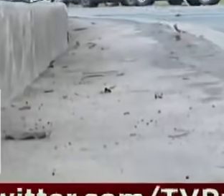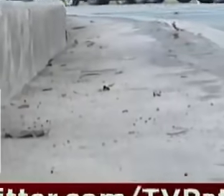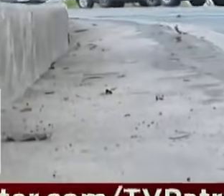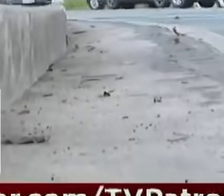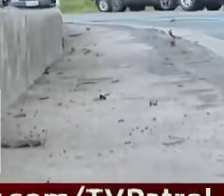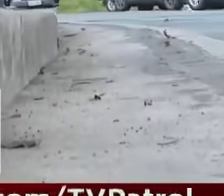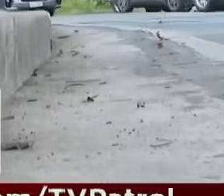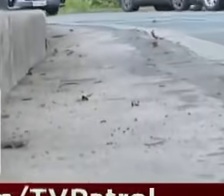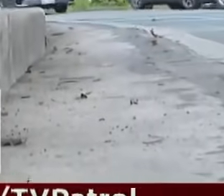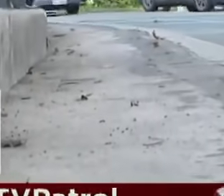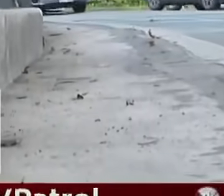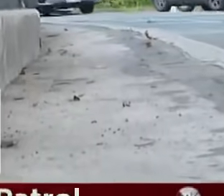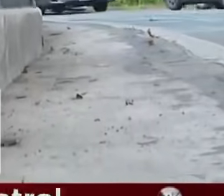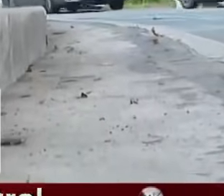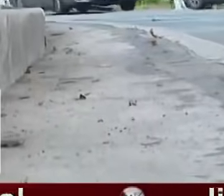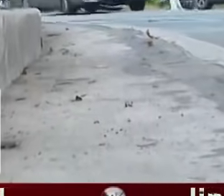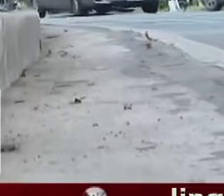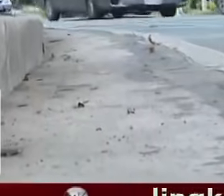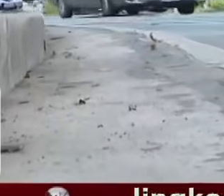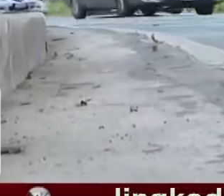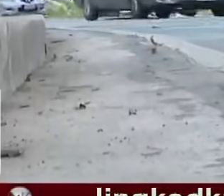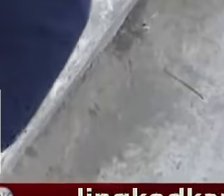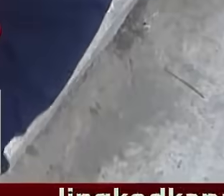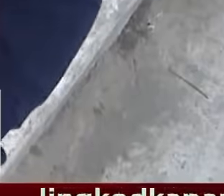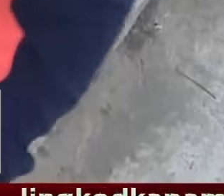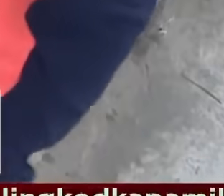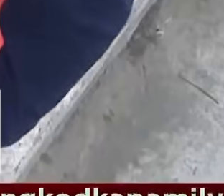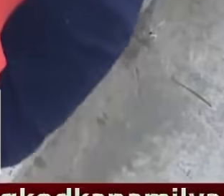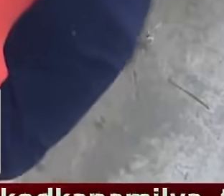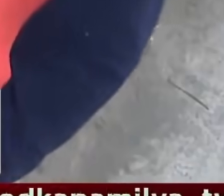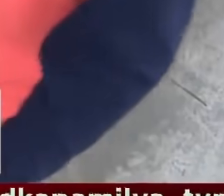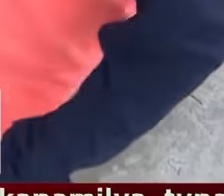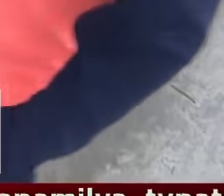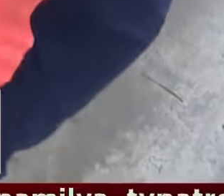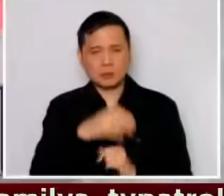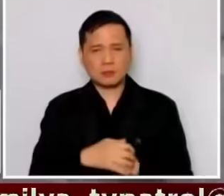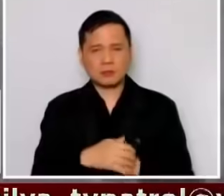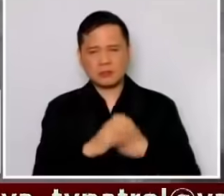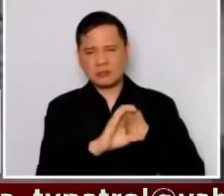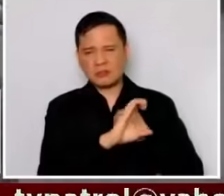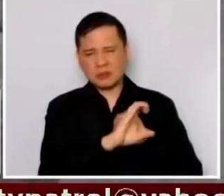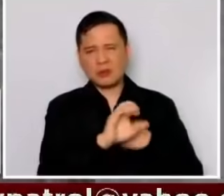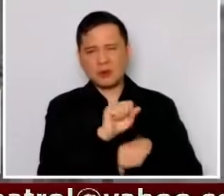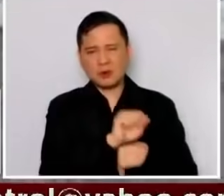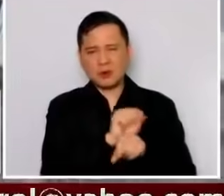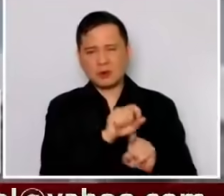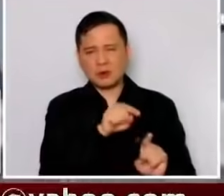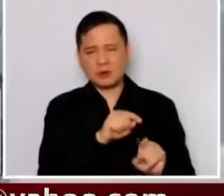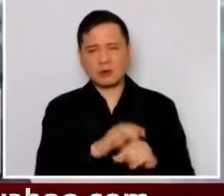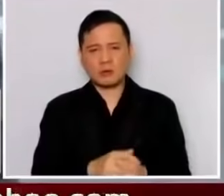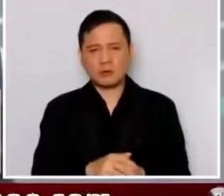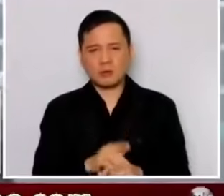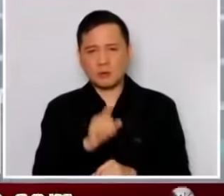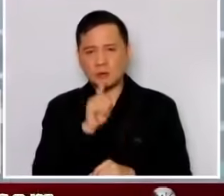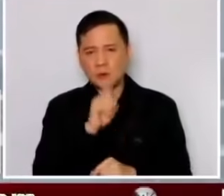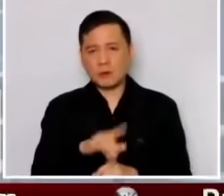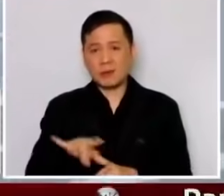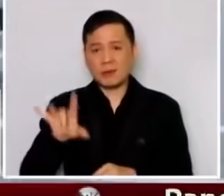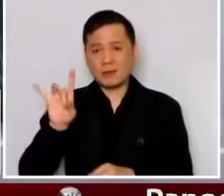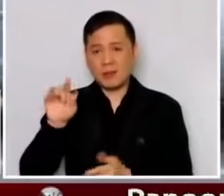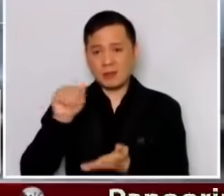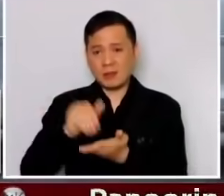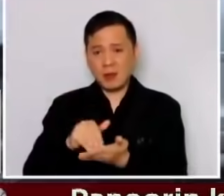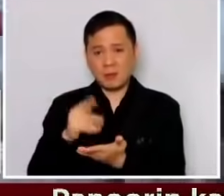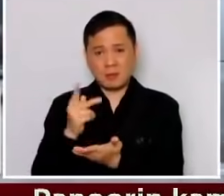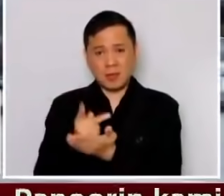Bilang isang single mother at kontraktwal na manggagawa, hirap siyang pagkasyahin ang 8,000 pisong sahod kada buwan